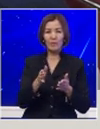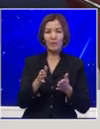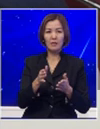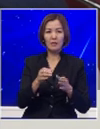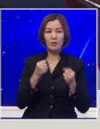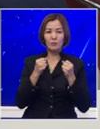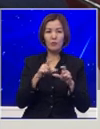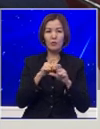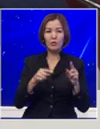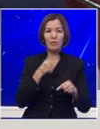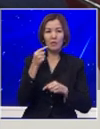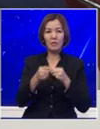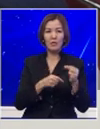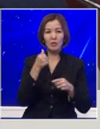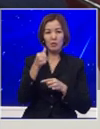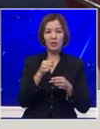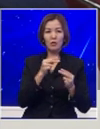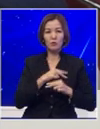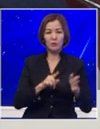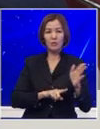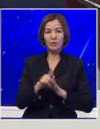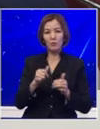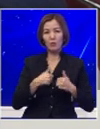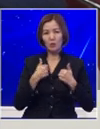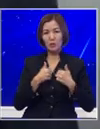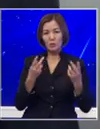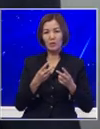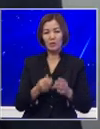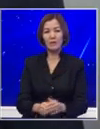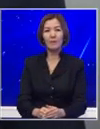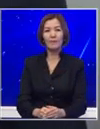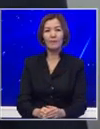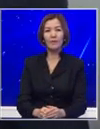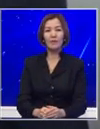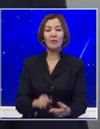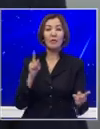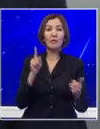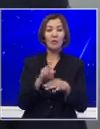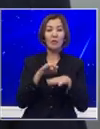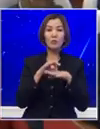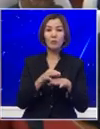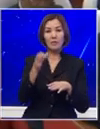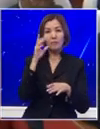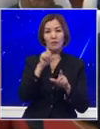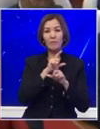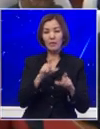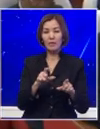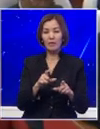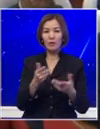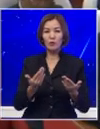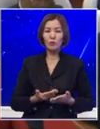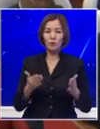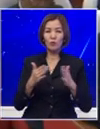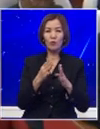кейін бағанағы спорт кешені келесі жылы уже жұмыстарды бастауға тырысу керек. Budan bölük kezdesu barısında bilim mekemeleri, tırgın